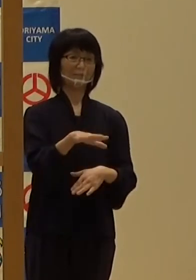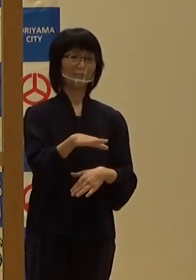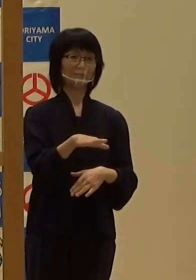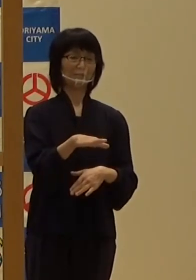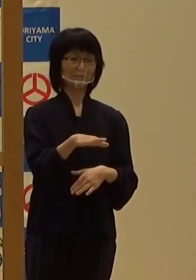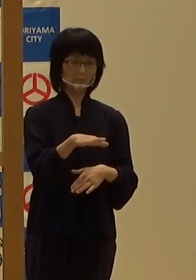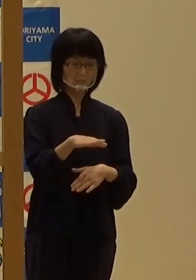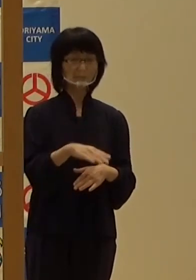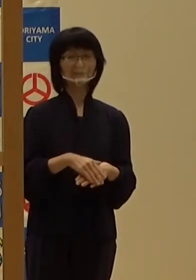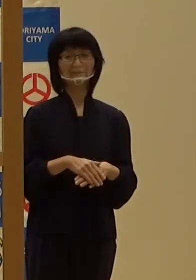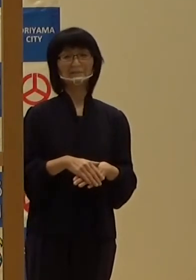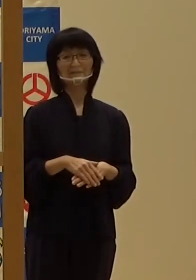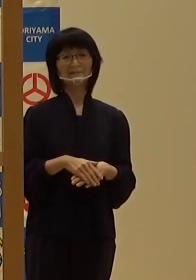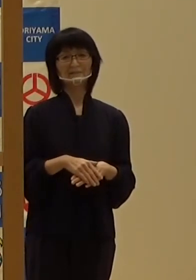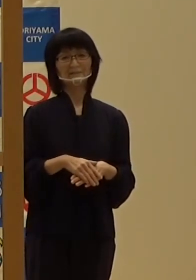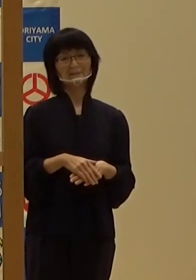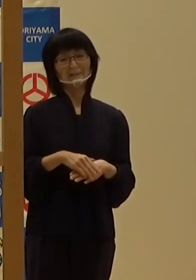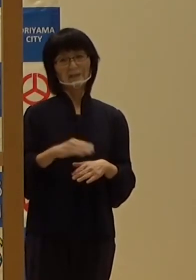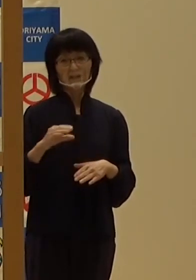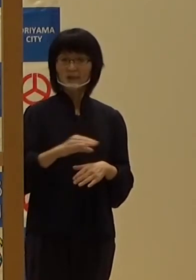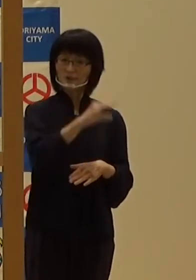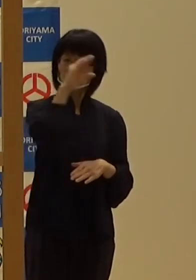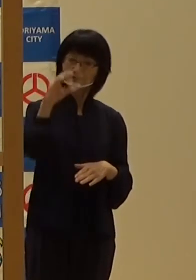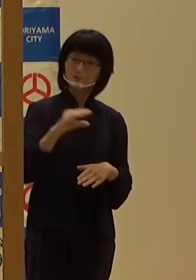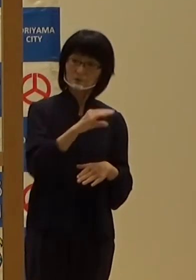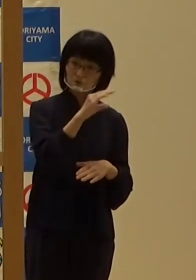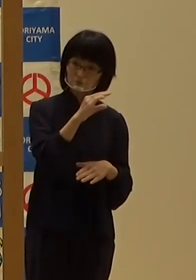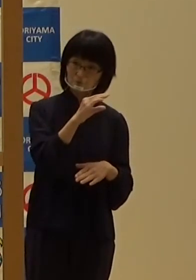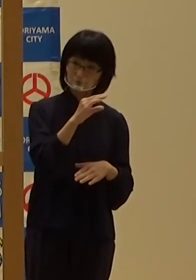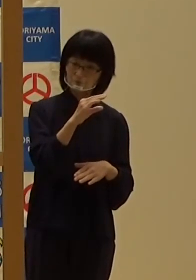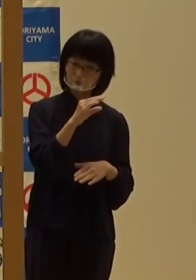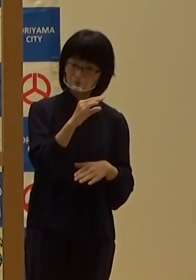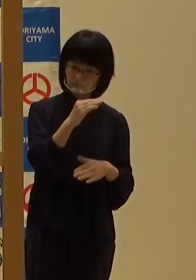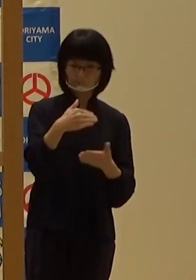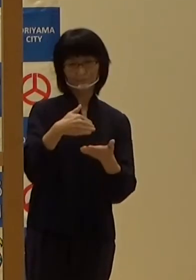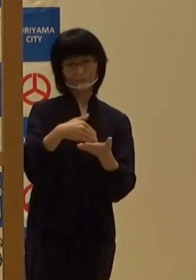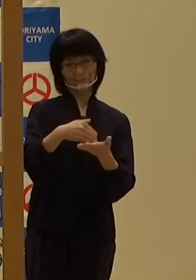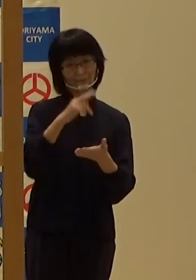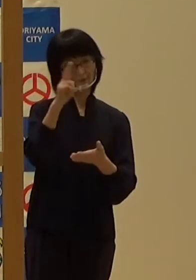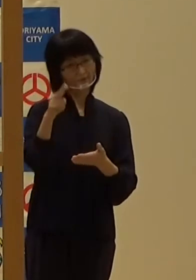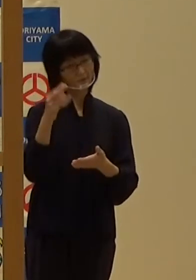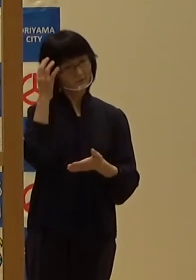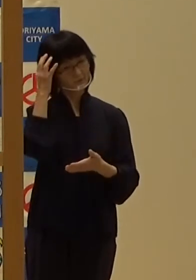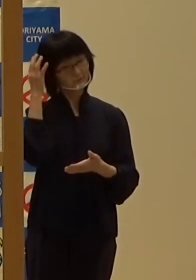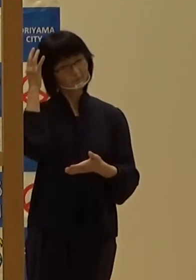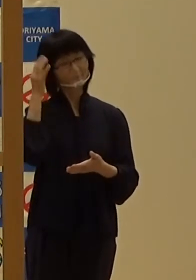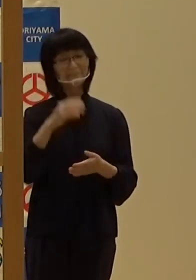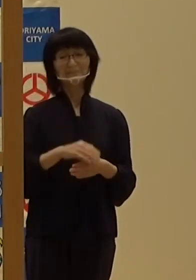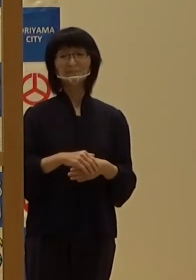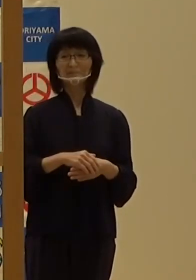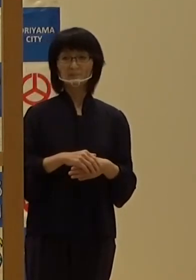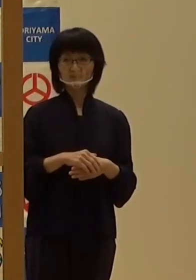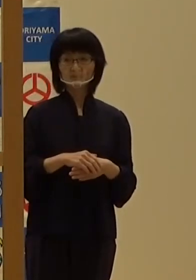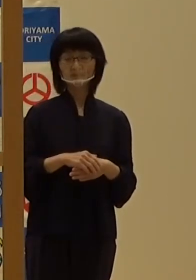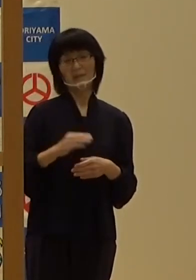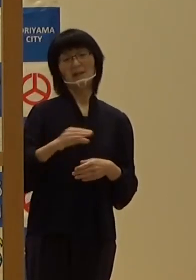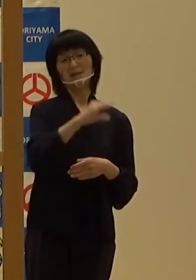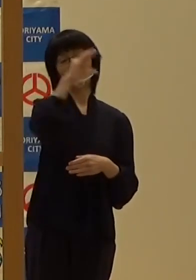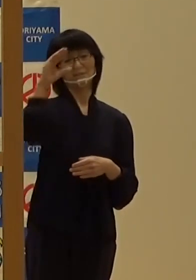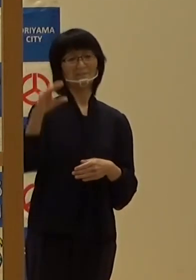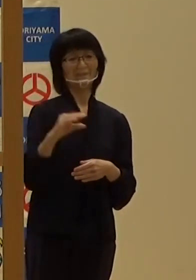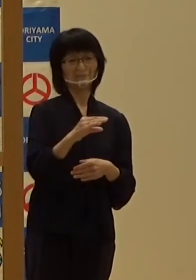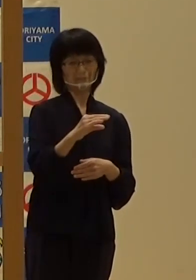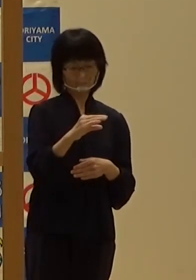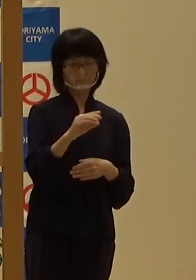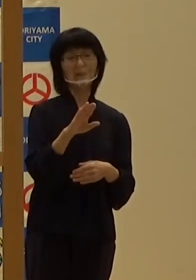その今言った多分カルチャーパークのお話かなと思いますけれども、それはそれでとして、今カルチャーパークは設置してお